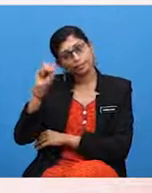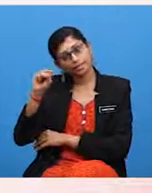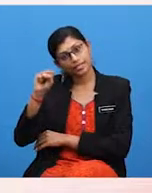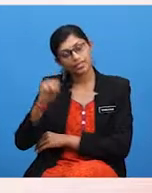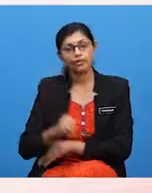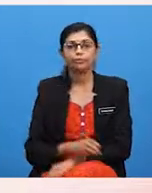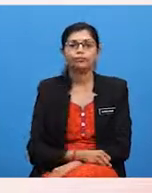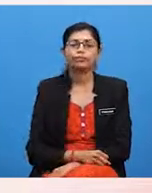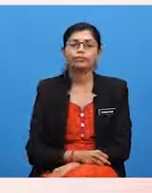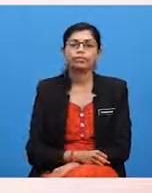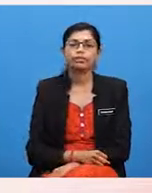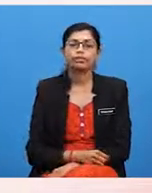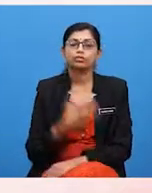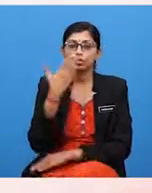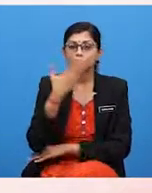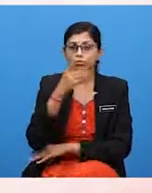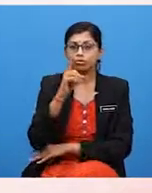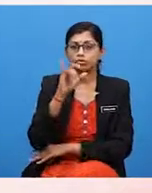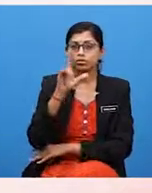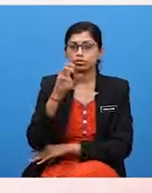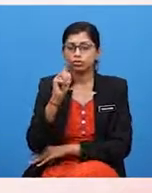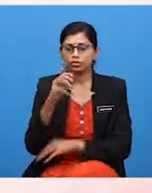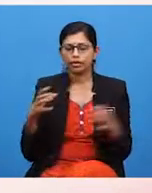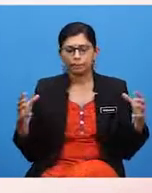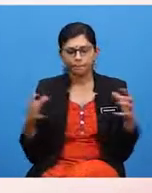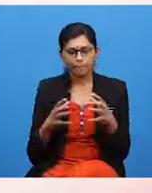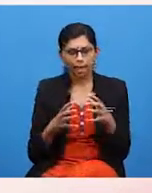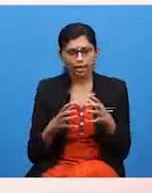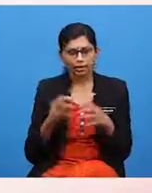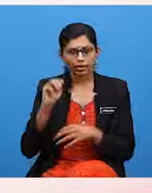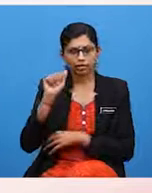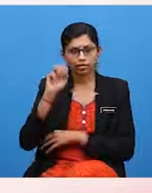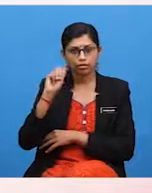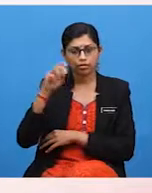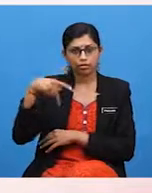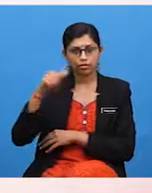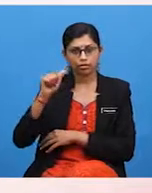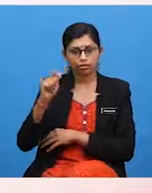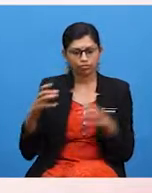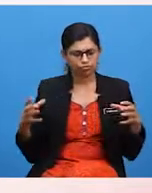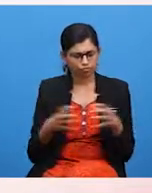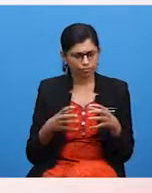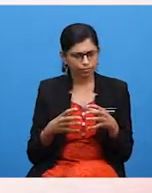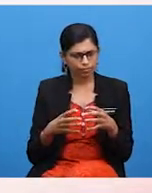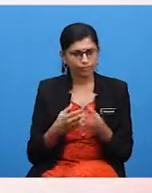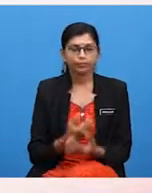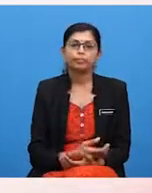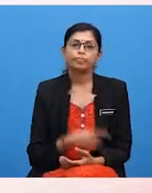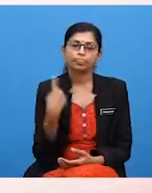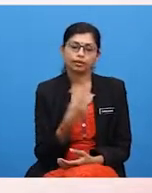Akibatnya, tisu-tisu xilem dimampatkan. Lilitan batang